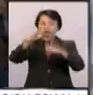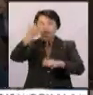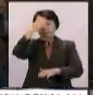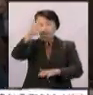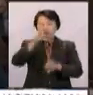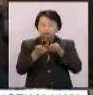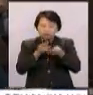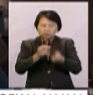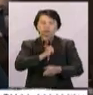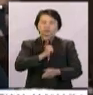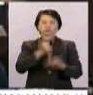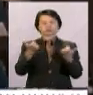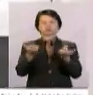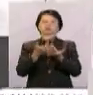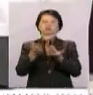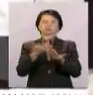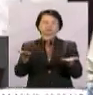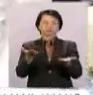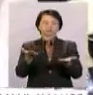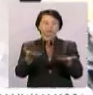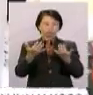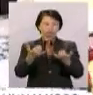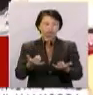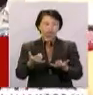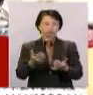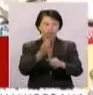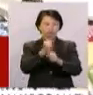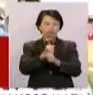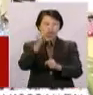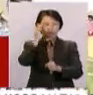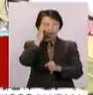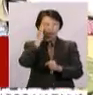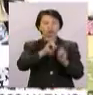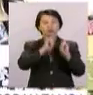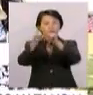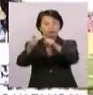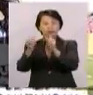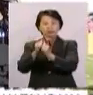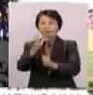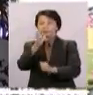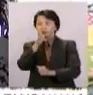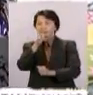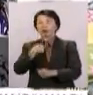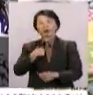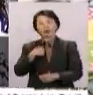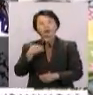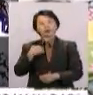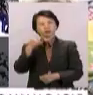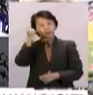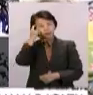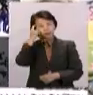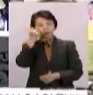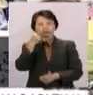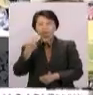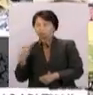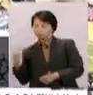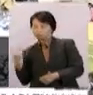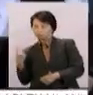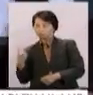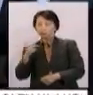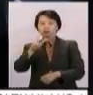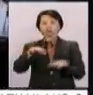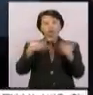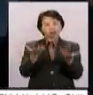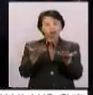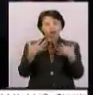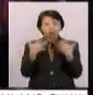sendiri. Masa dapat tahu tu nak pergi dengan mak tu pun fikir juga. Sebab berdua je kan, nanti kan macam